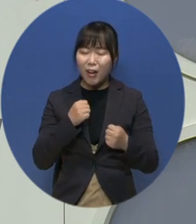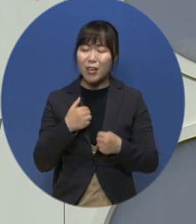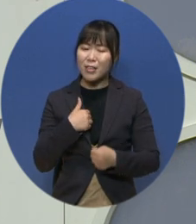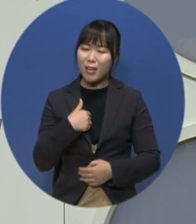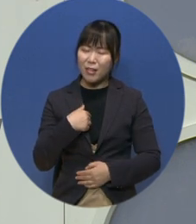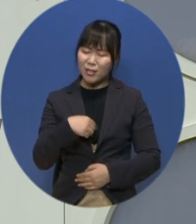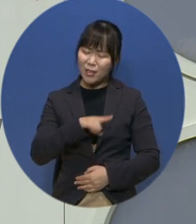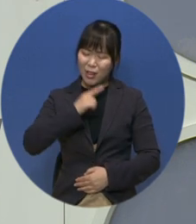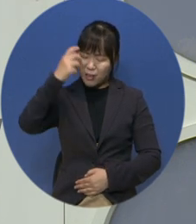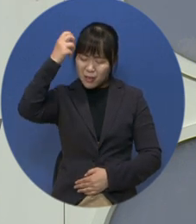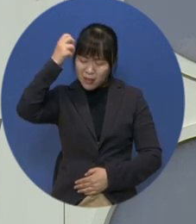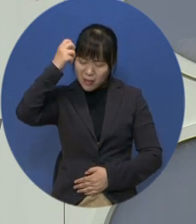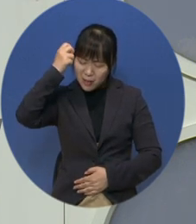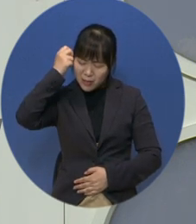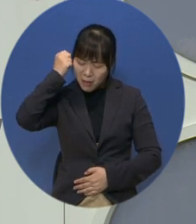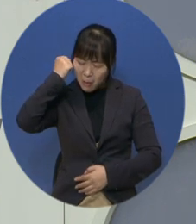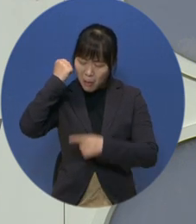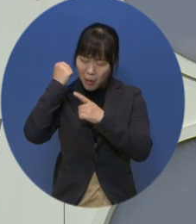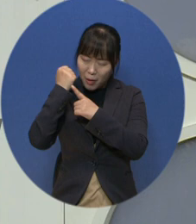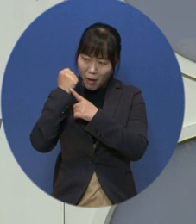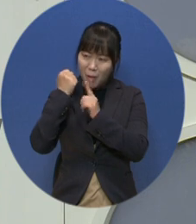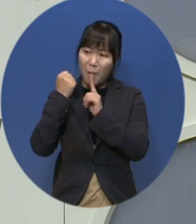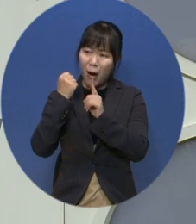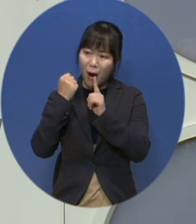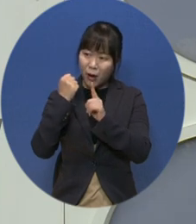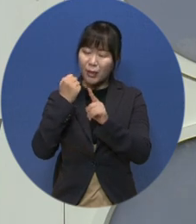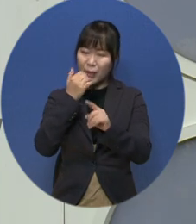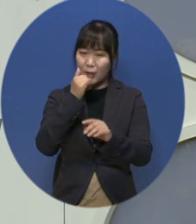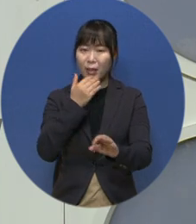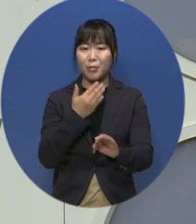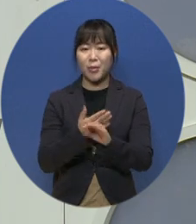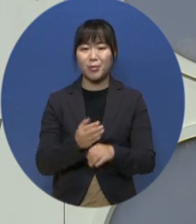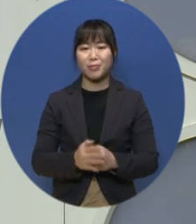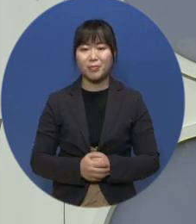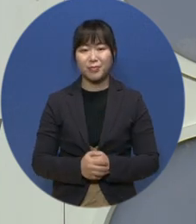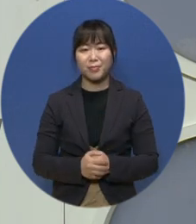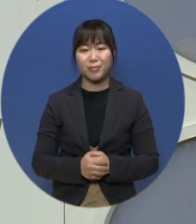제일 기억에 남는 대사라고 생각한다면